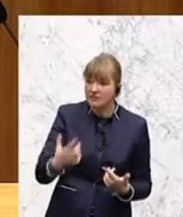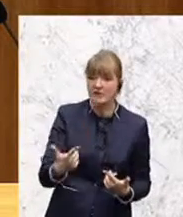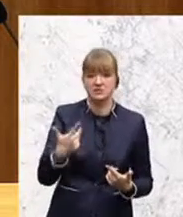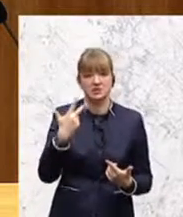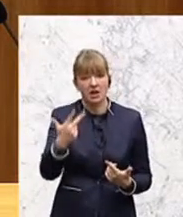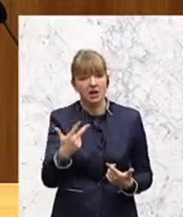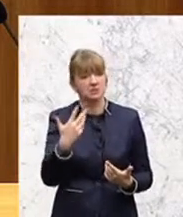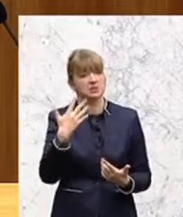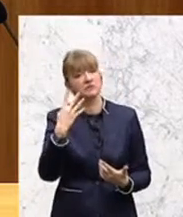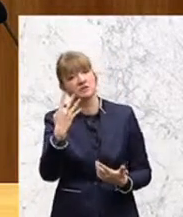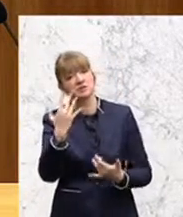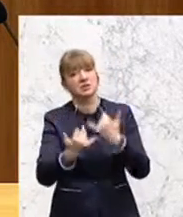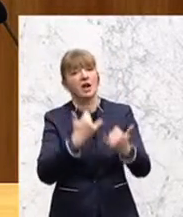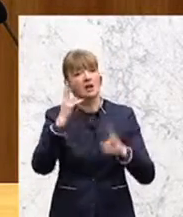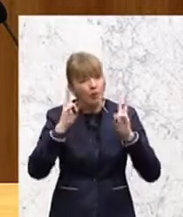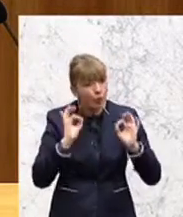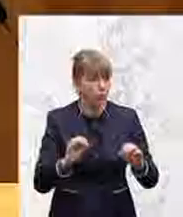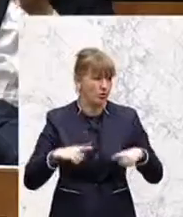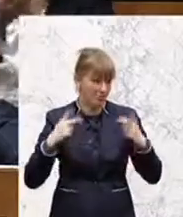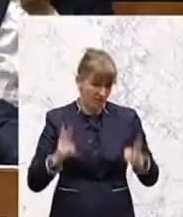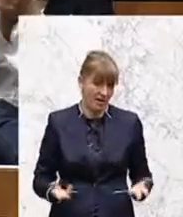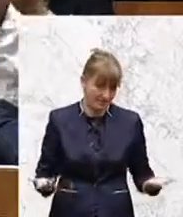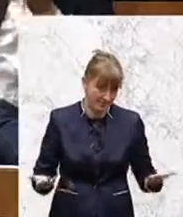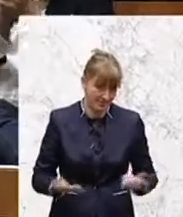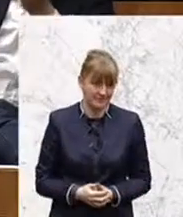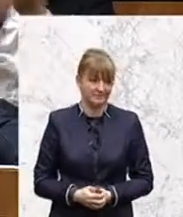50 Jahren noch gut leben können.